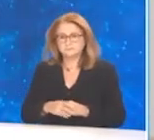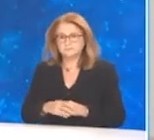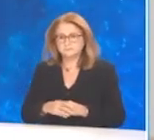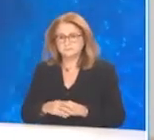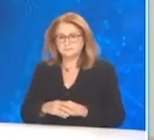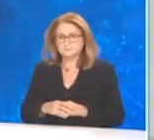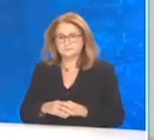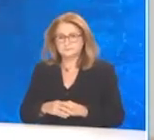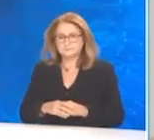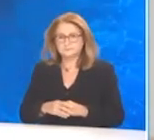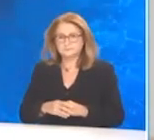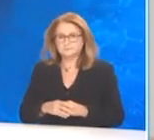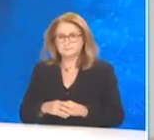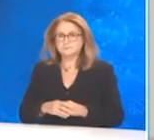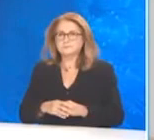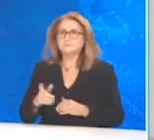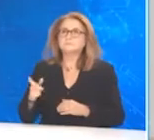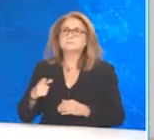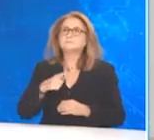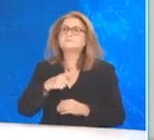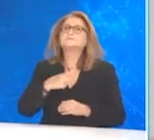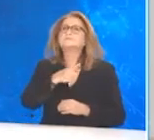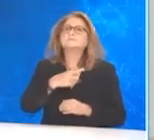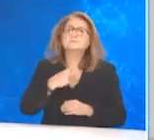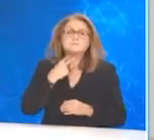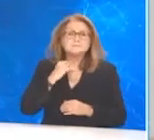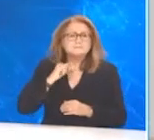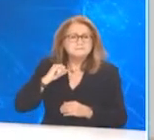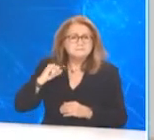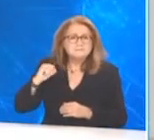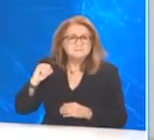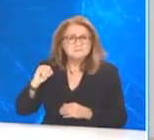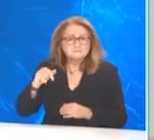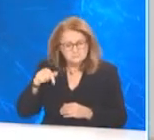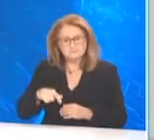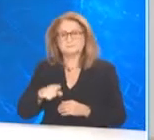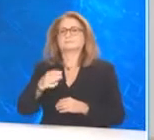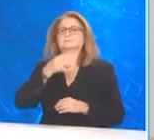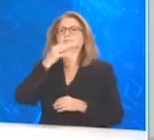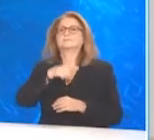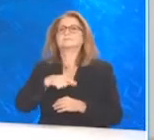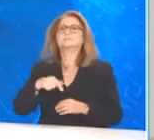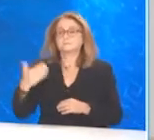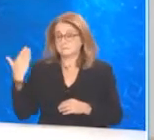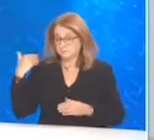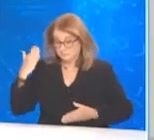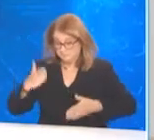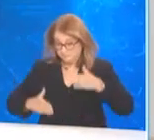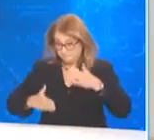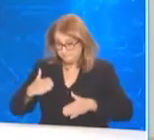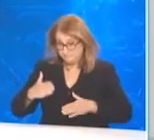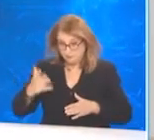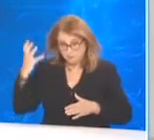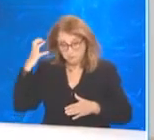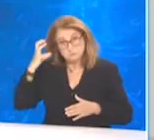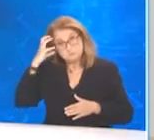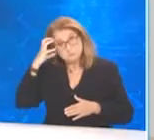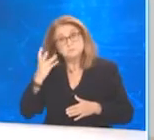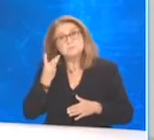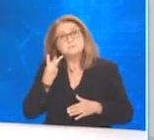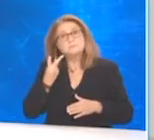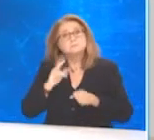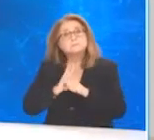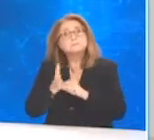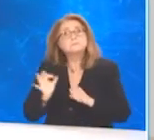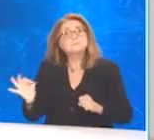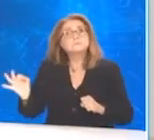Ήθελα μια μικρή σύγκριση μεταξύ των δεδομένων και των κρουσμάτων τον Μάρτιο, δηλαδή την εποχή της καραντίνας και στην πρώτη φάση της